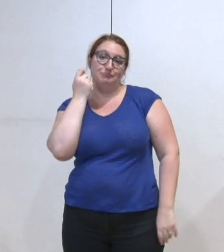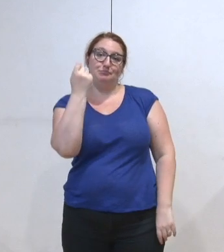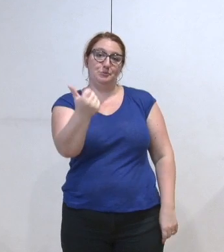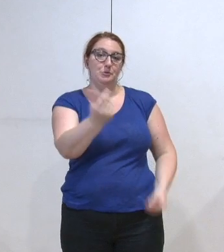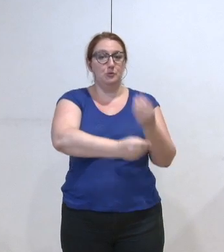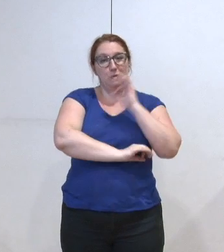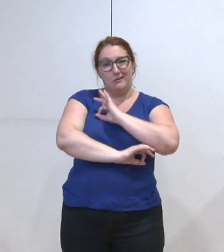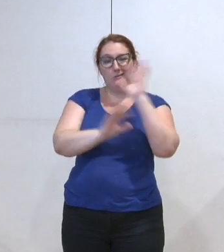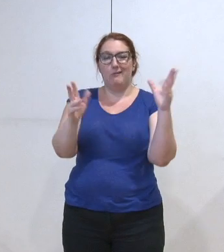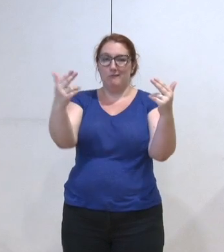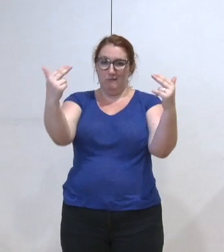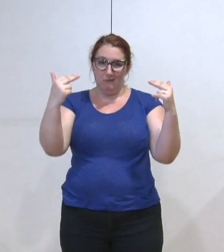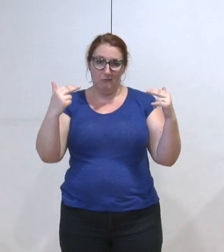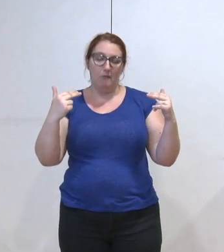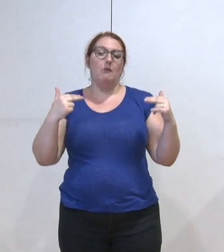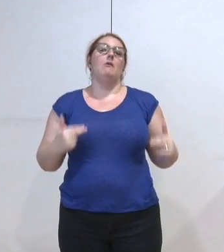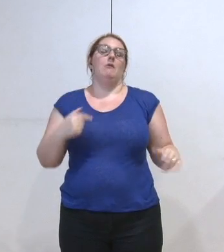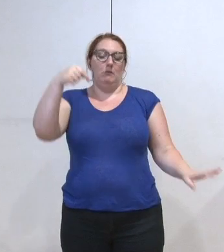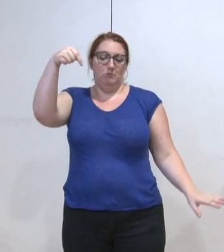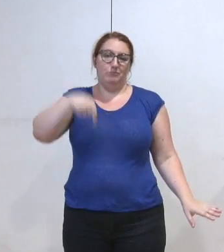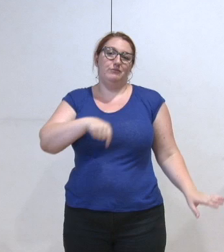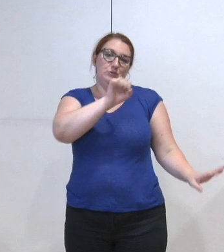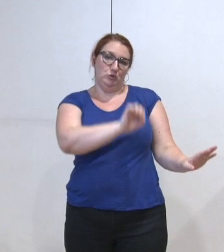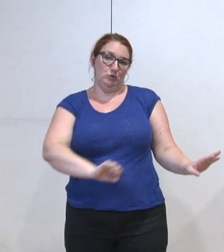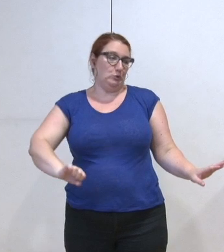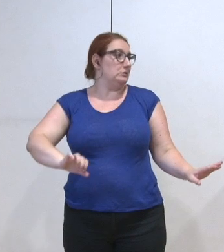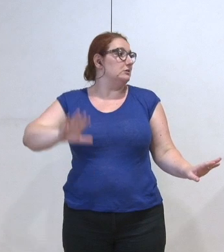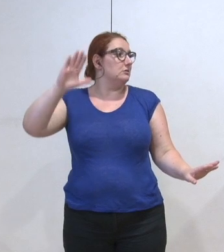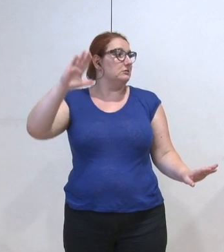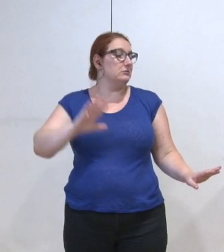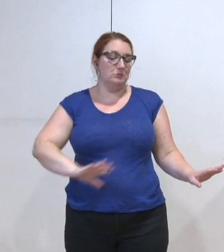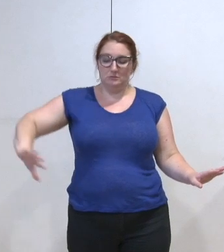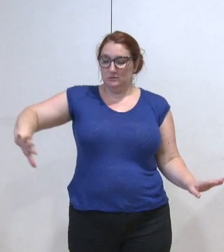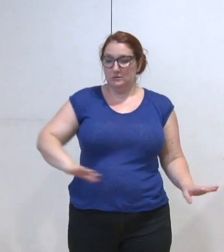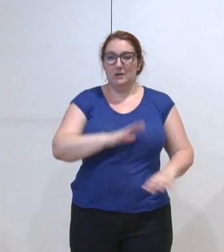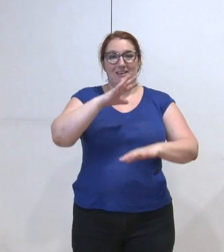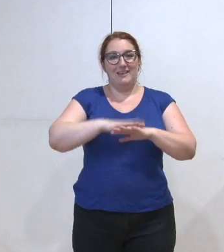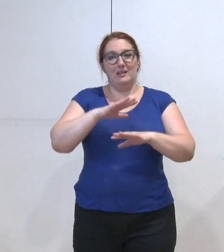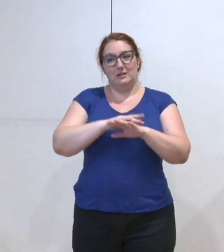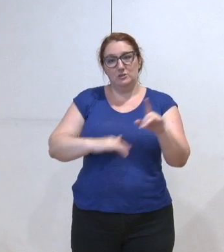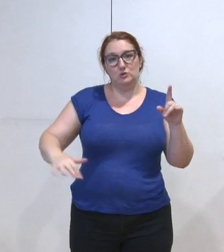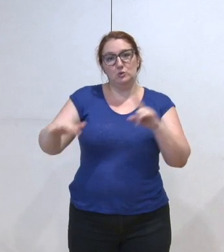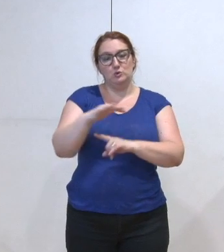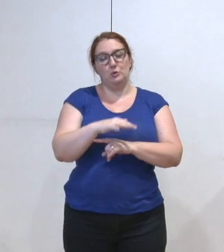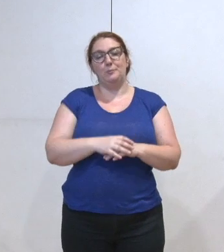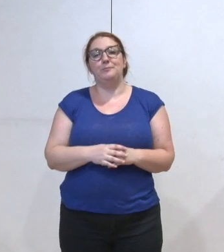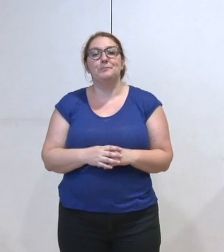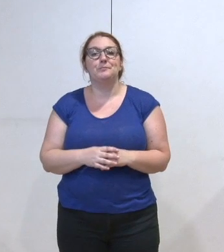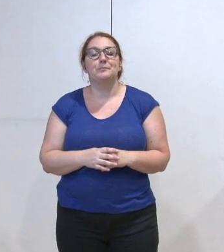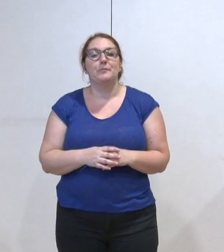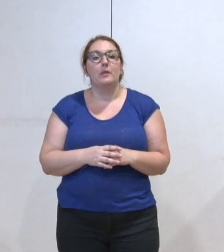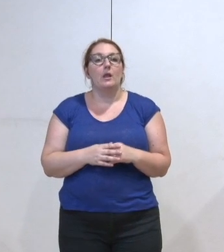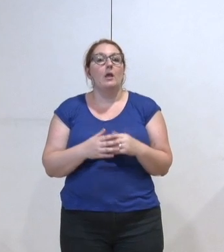la partie dans les quartiers de quartiers sociaux du sud de la ville à noter